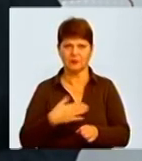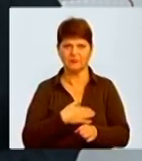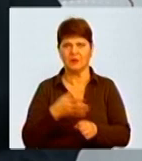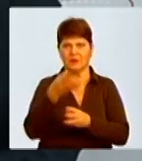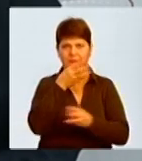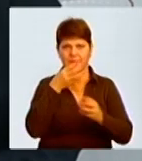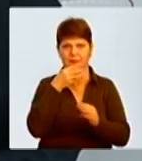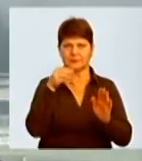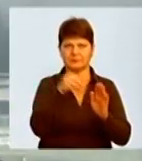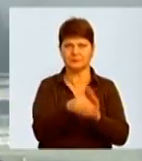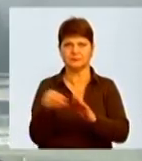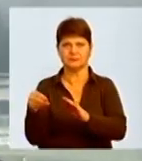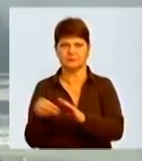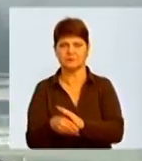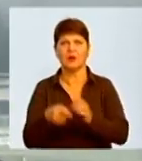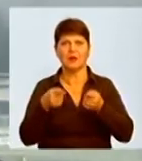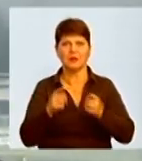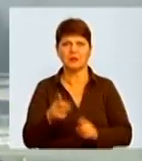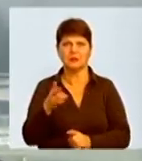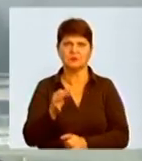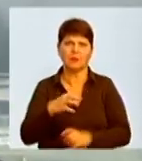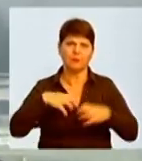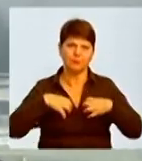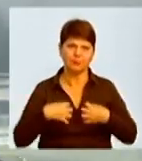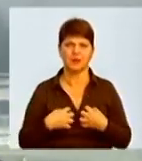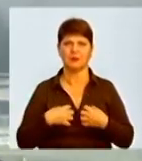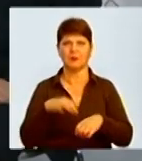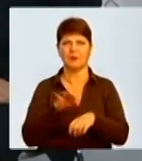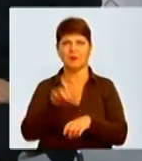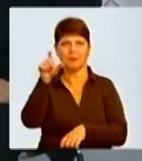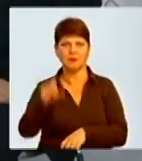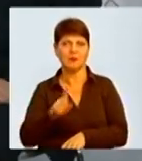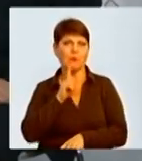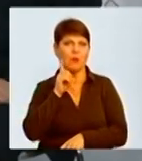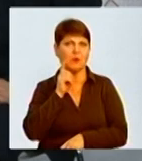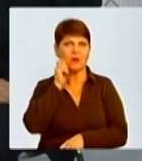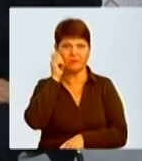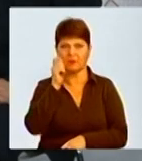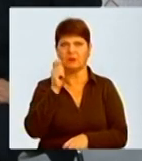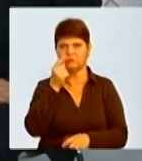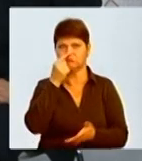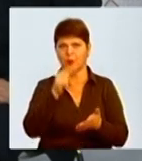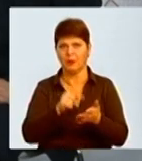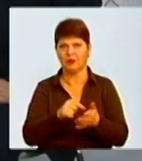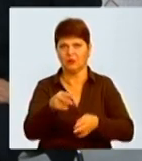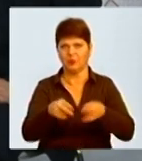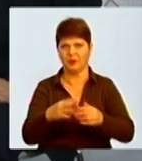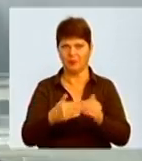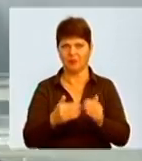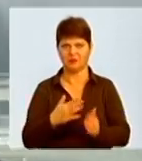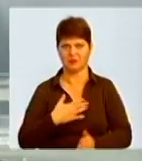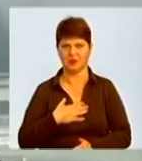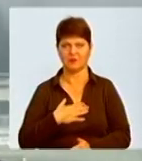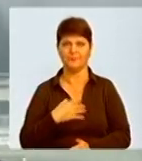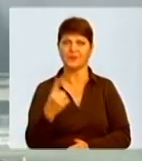така проблема є. І дійсно, як не прикро, пацієнтки з молодим віком теж трапляються в нашій практиці. Перш ніж